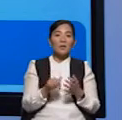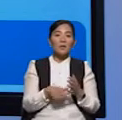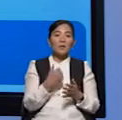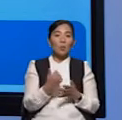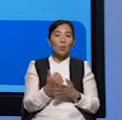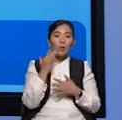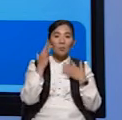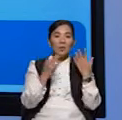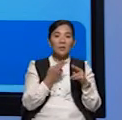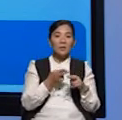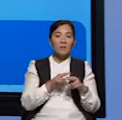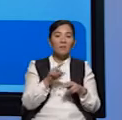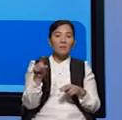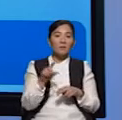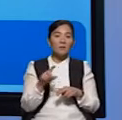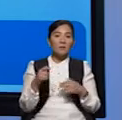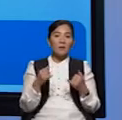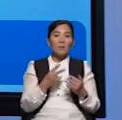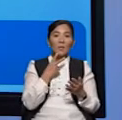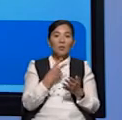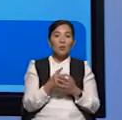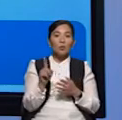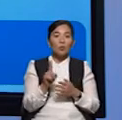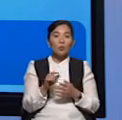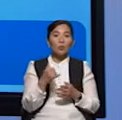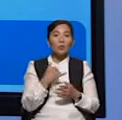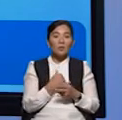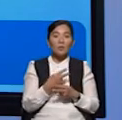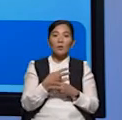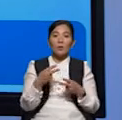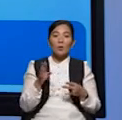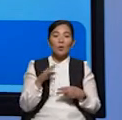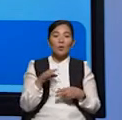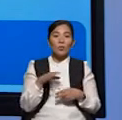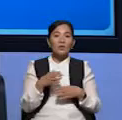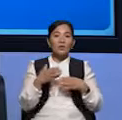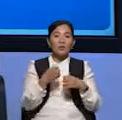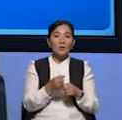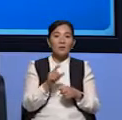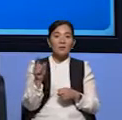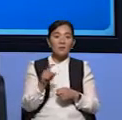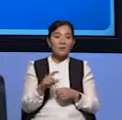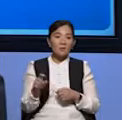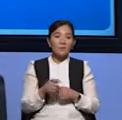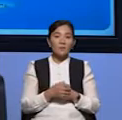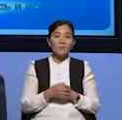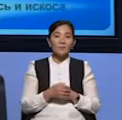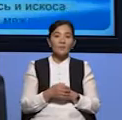основную мысль этого текста. Давайте посмотрим, что же у нас получилось после сжатия текста.